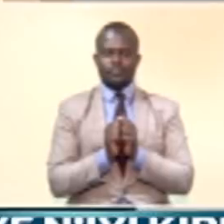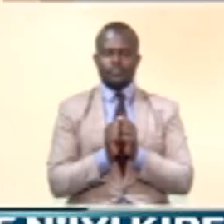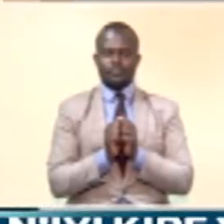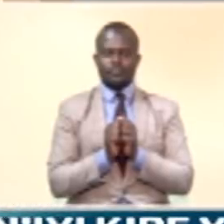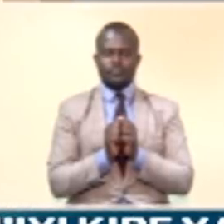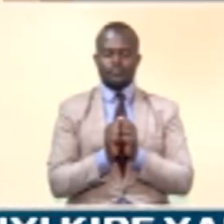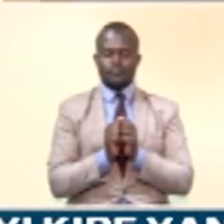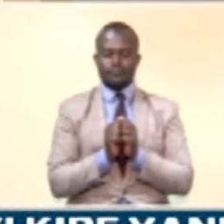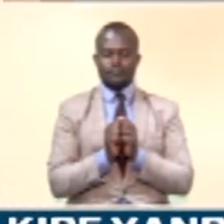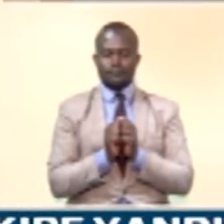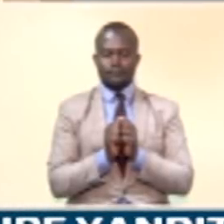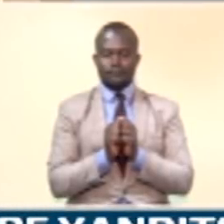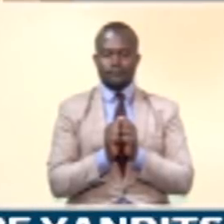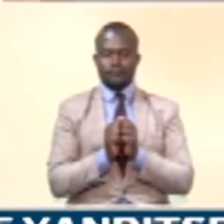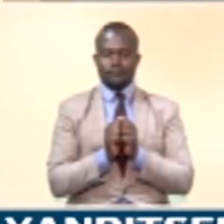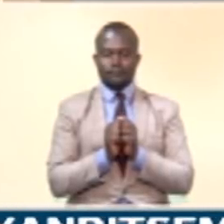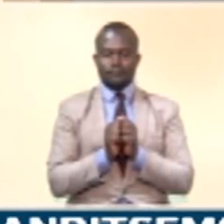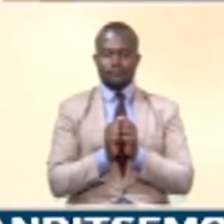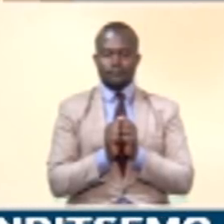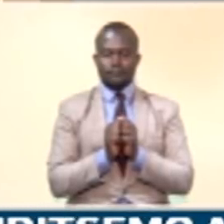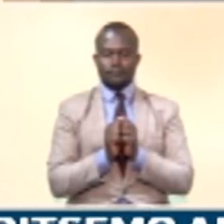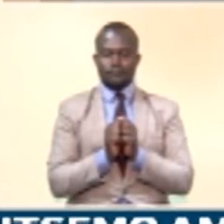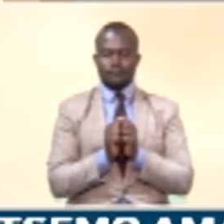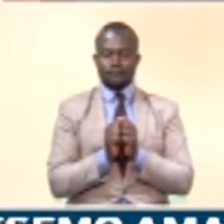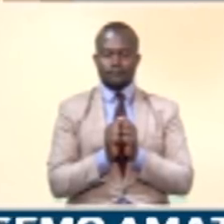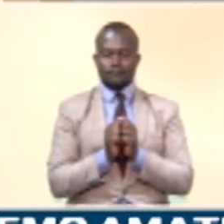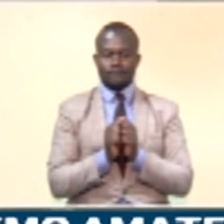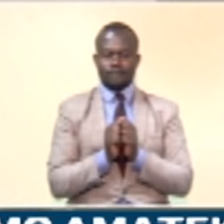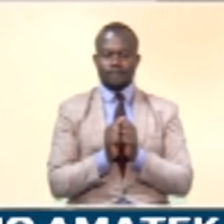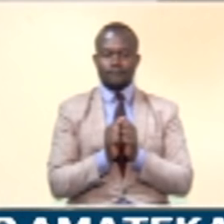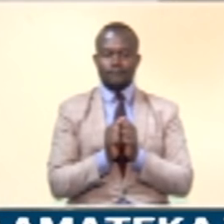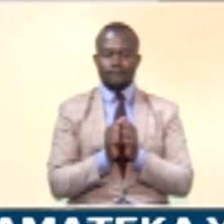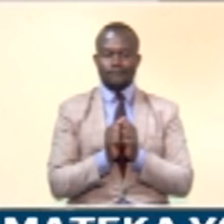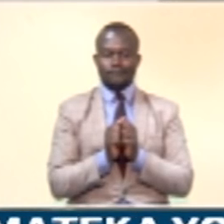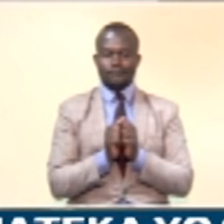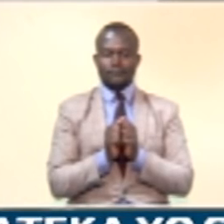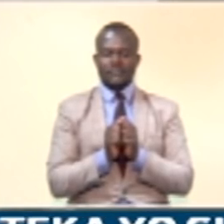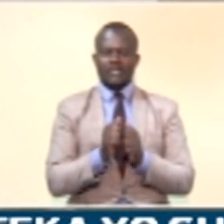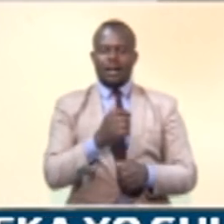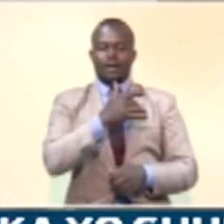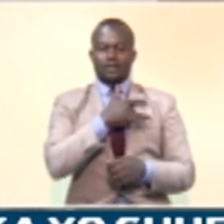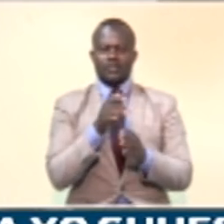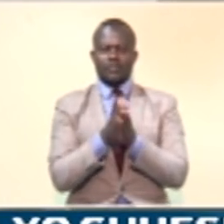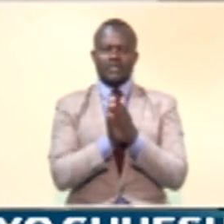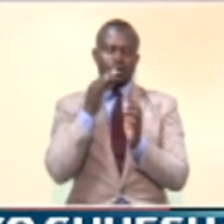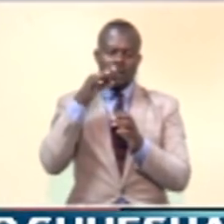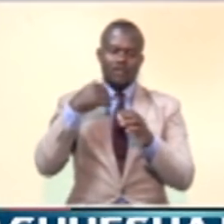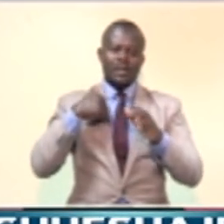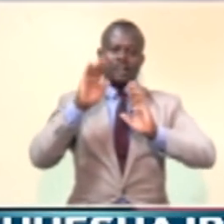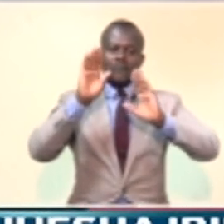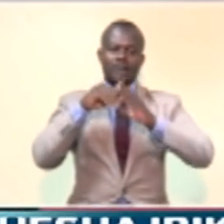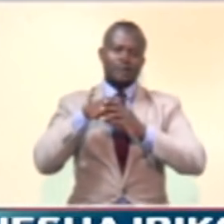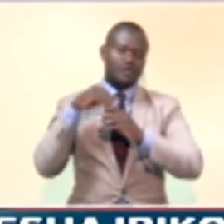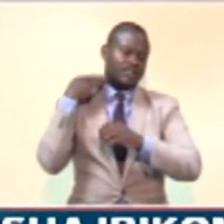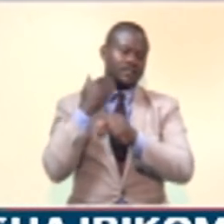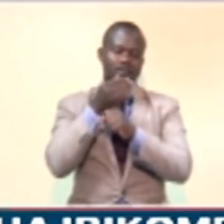And that is how we got to this point. Kubakomerekejwe n'amateka u Faransa bwagizemo uruhare kugeza muri